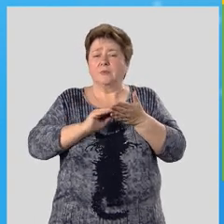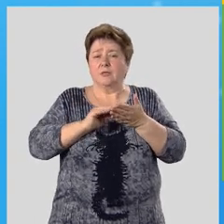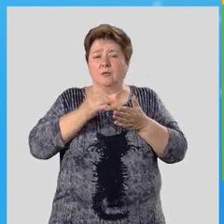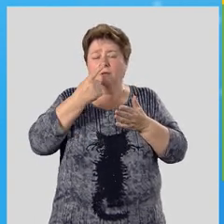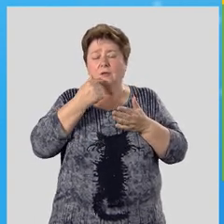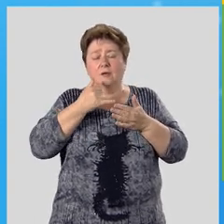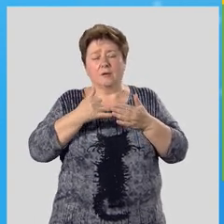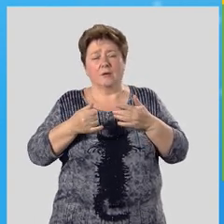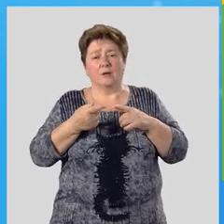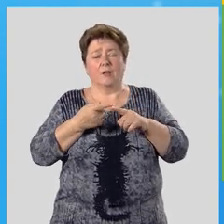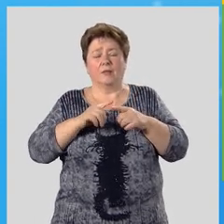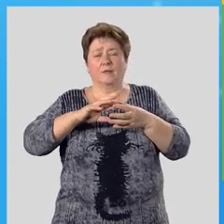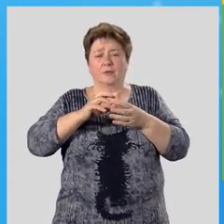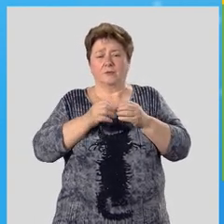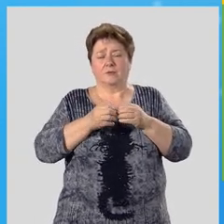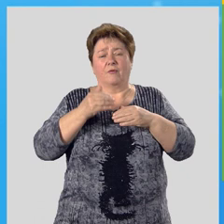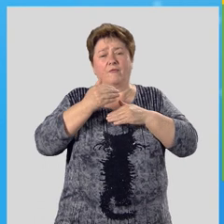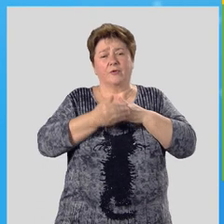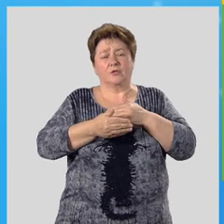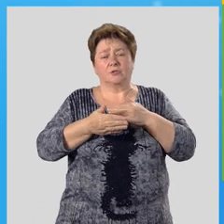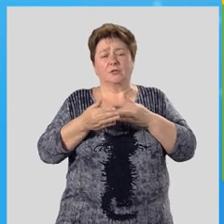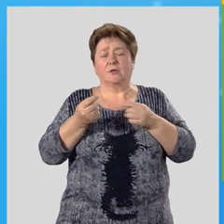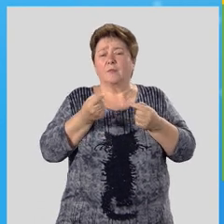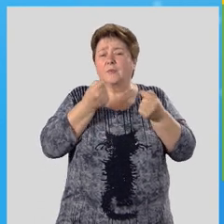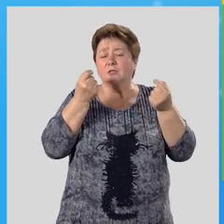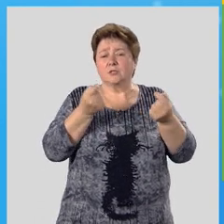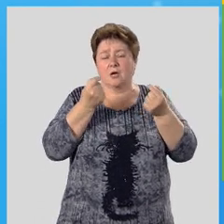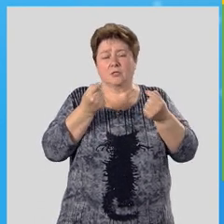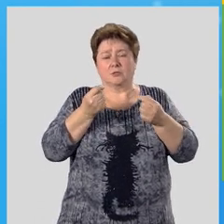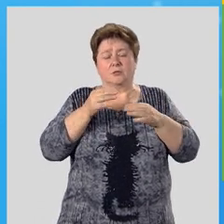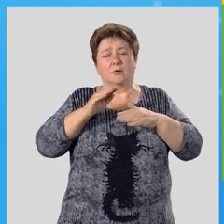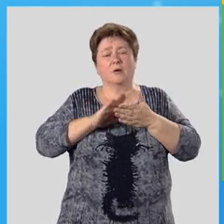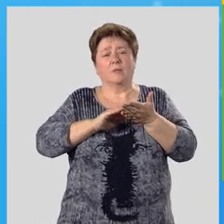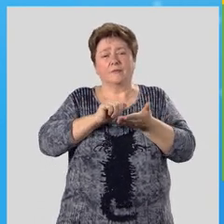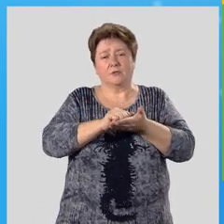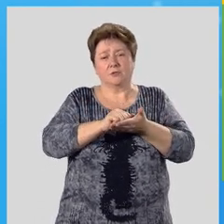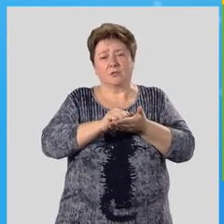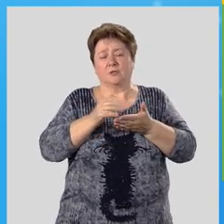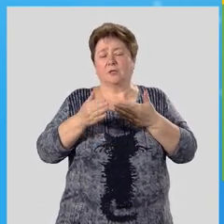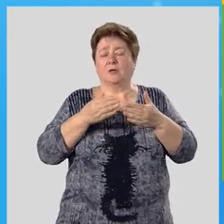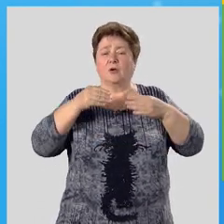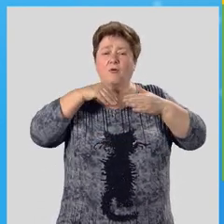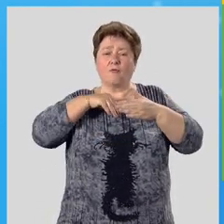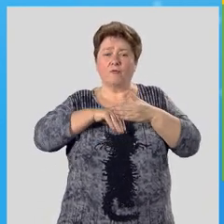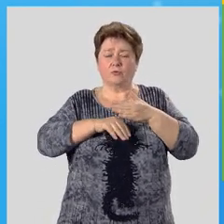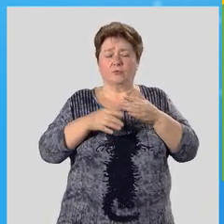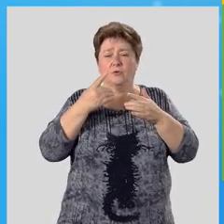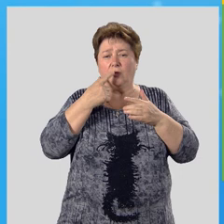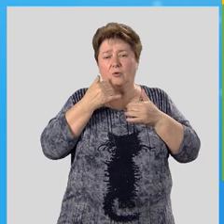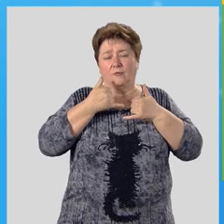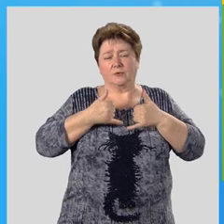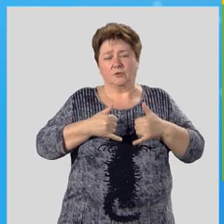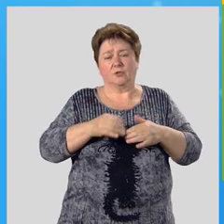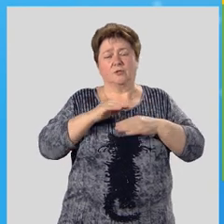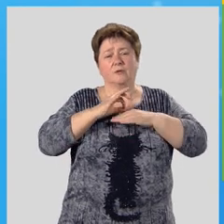кровоточивости, будь это в результате внешних, даже мельчайших повреждений или внутренних кровотечений